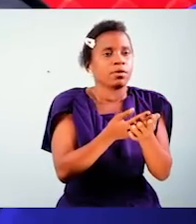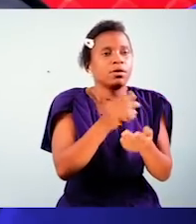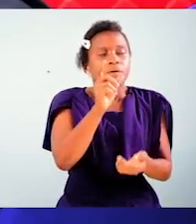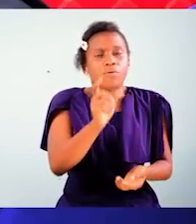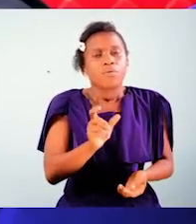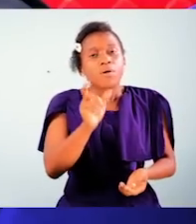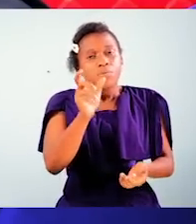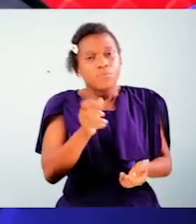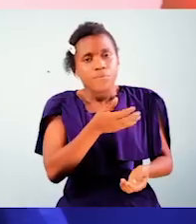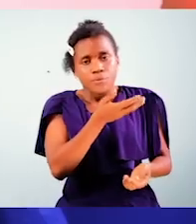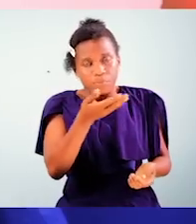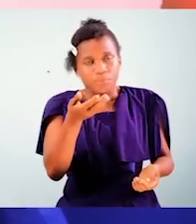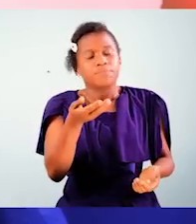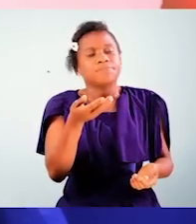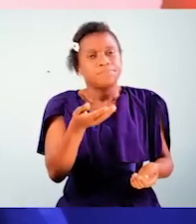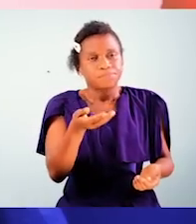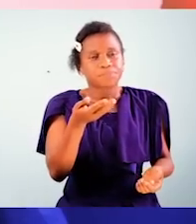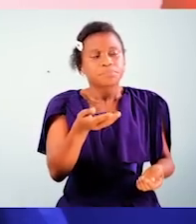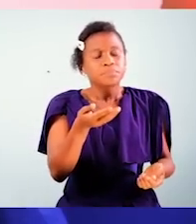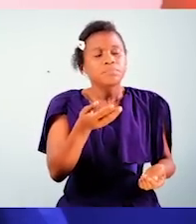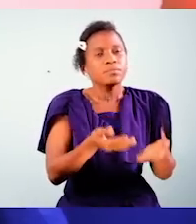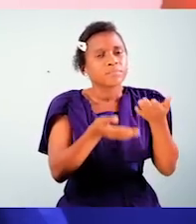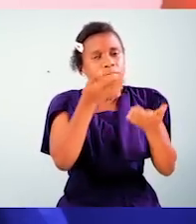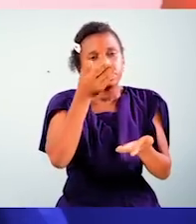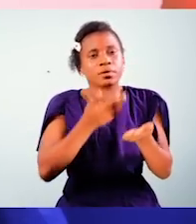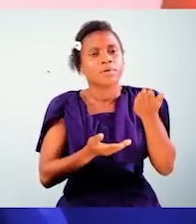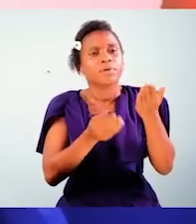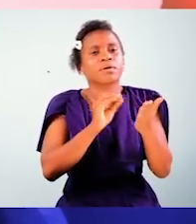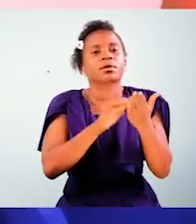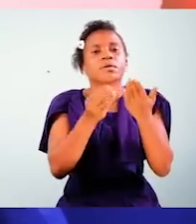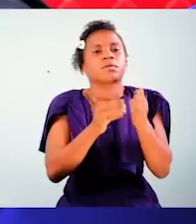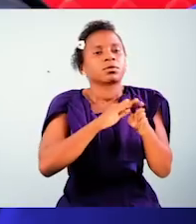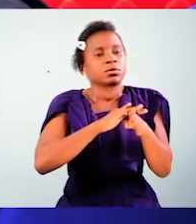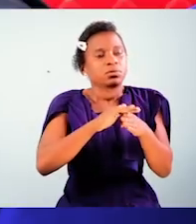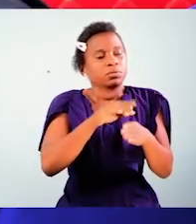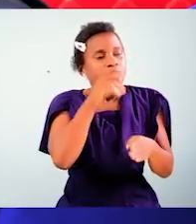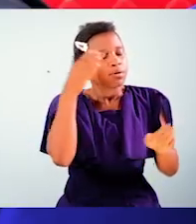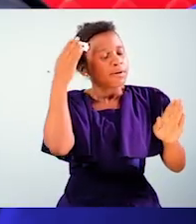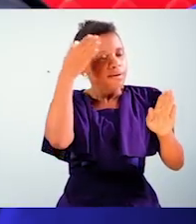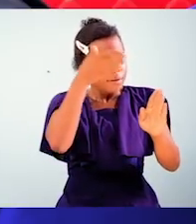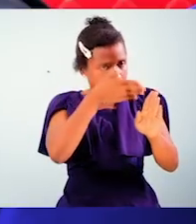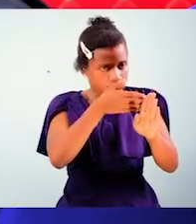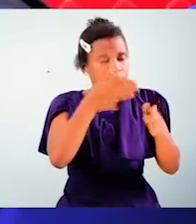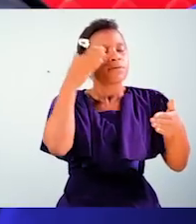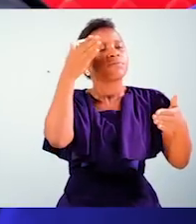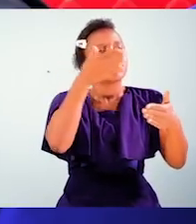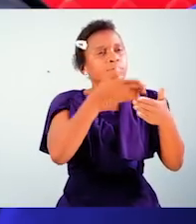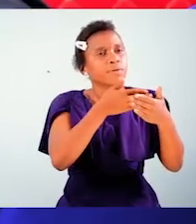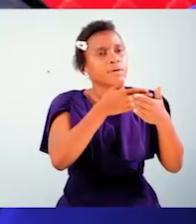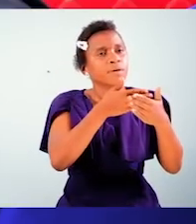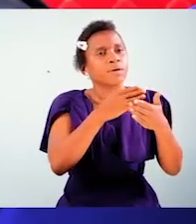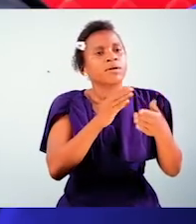anakagua namna gani zinatumika. Je, zinaendana na lengo? Ndio. Na mwisho wa